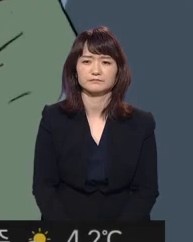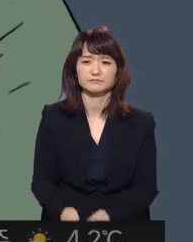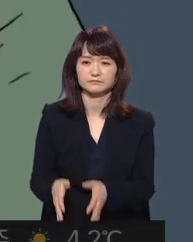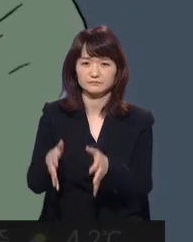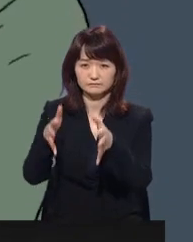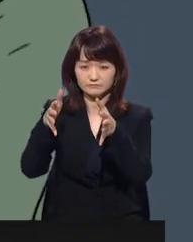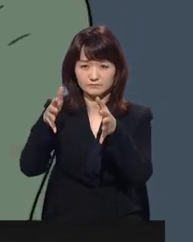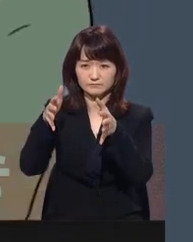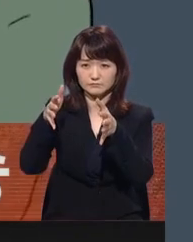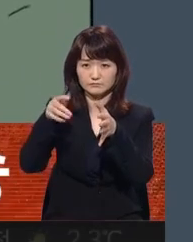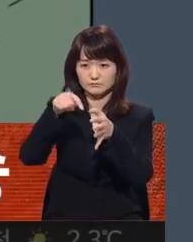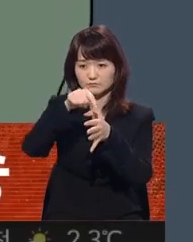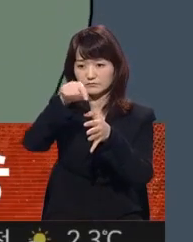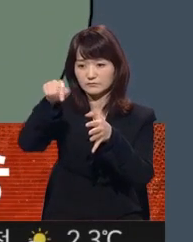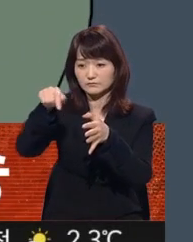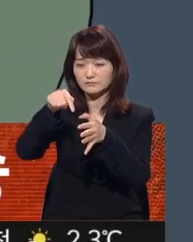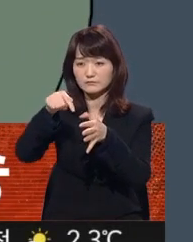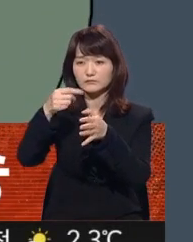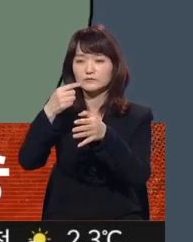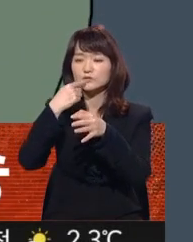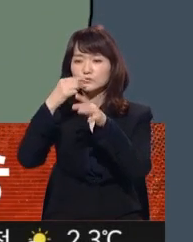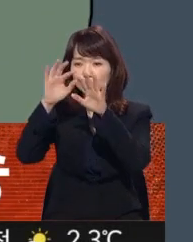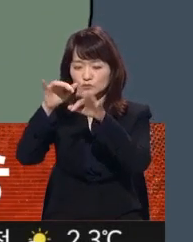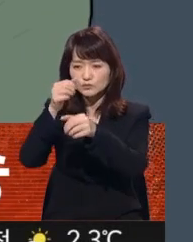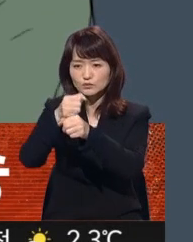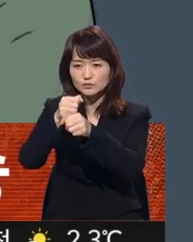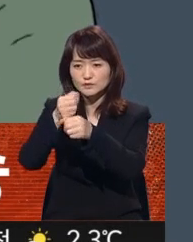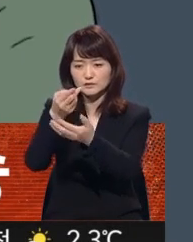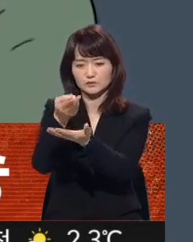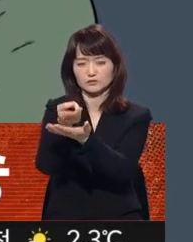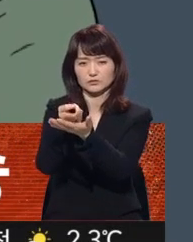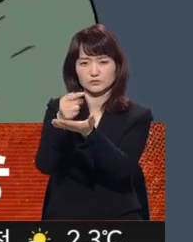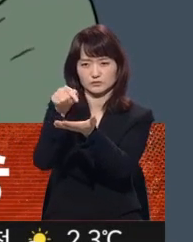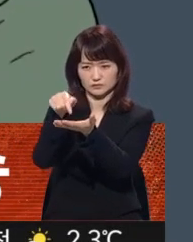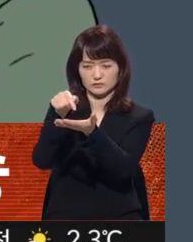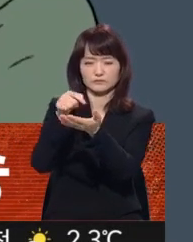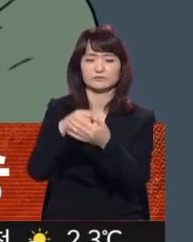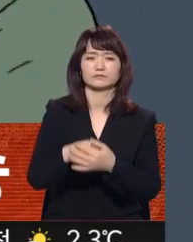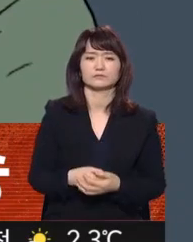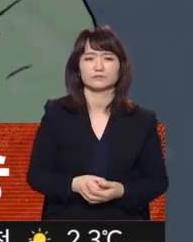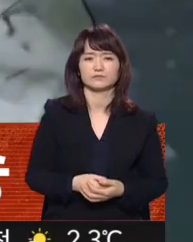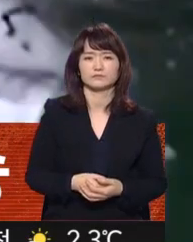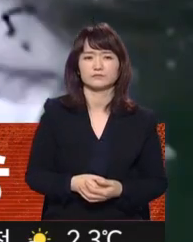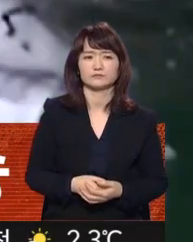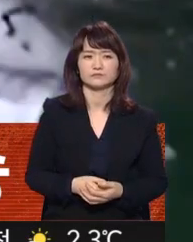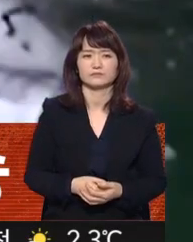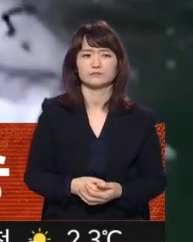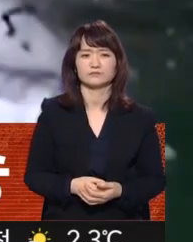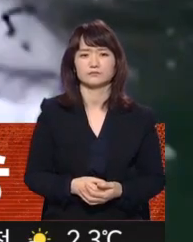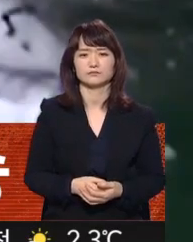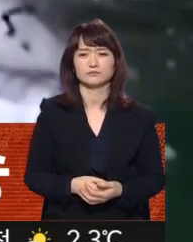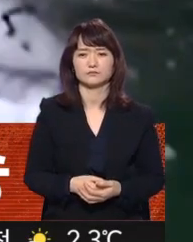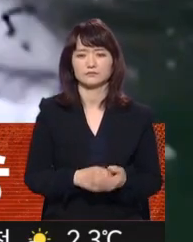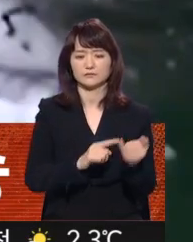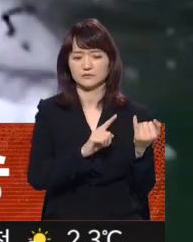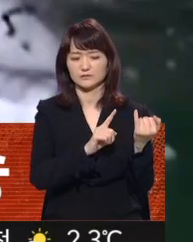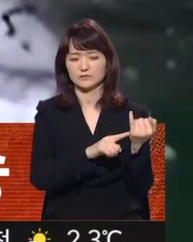저런 눈 침대라고지가 이렇게 딱 내린 눈을 가지고 막 저렇게 미리 만들어 놓고 거기로